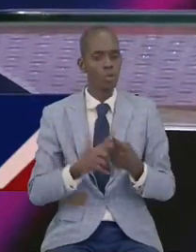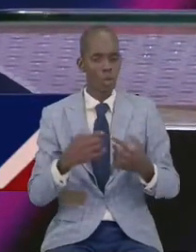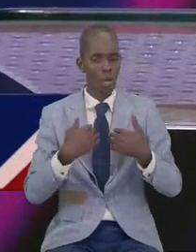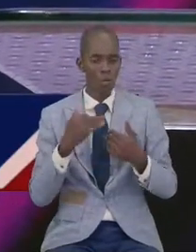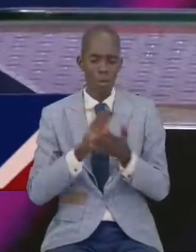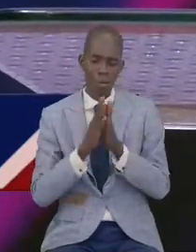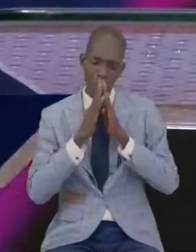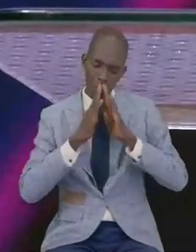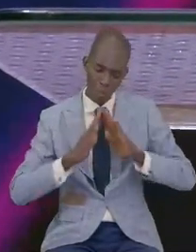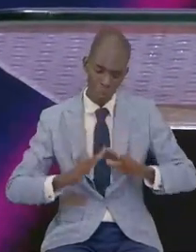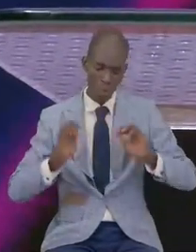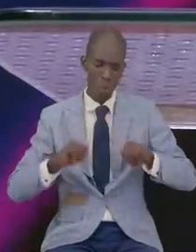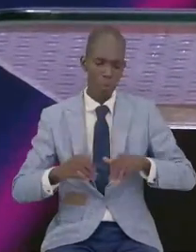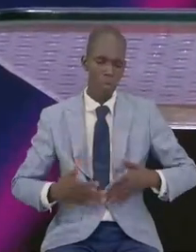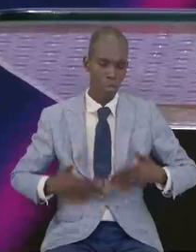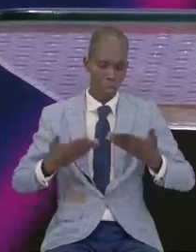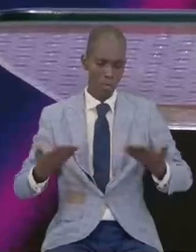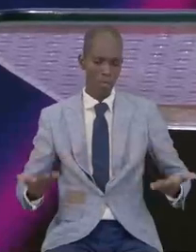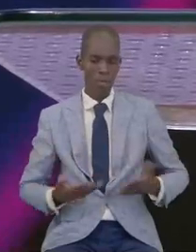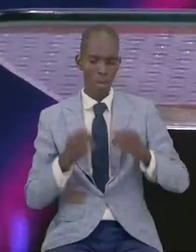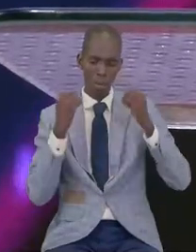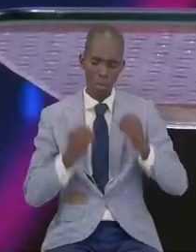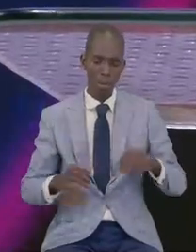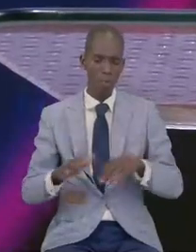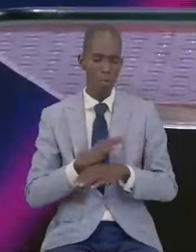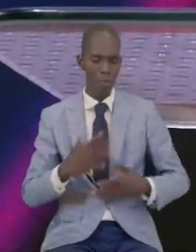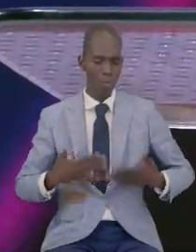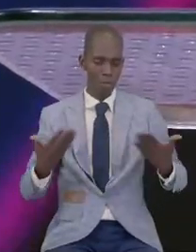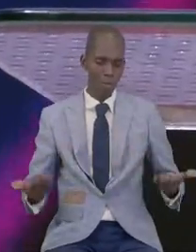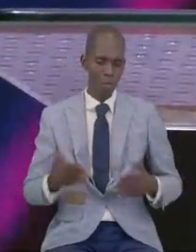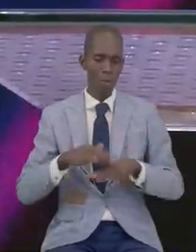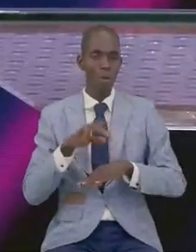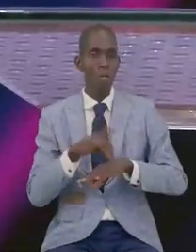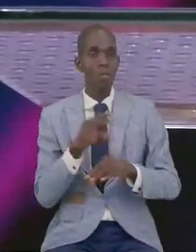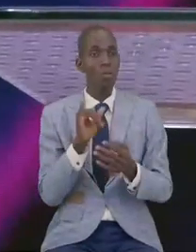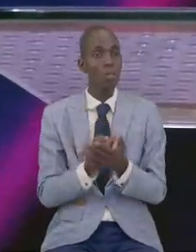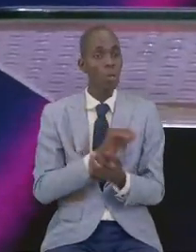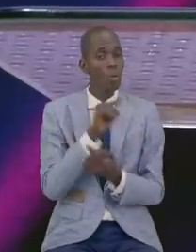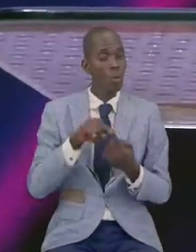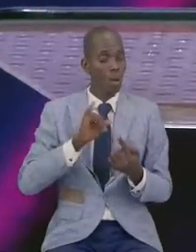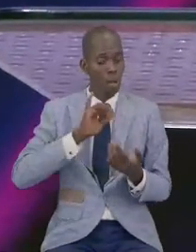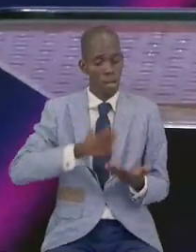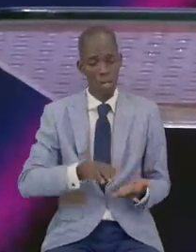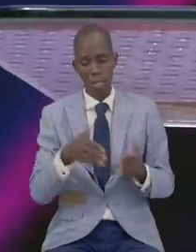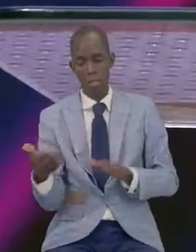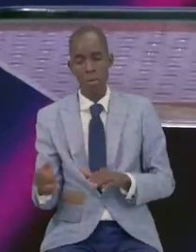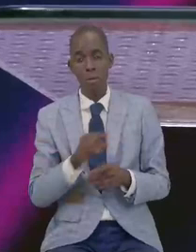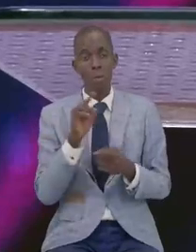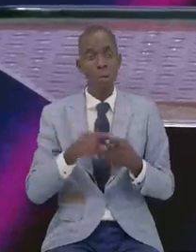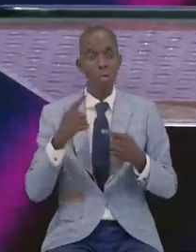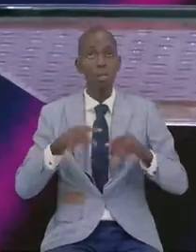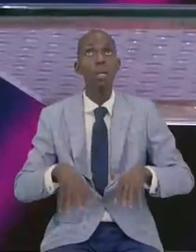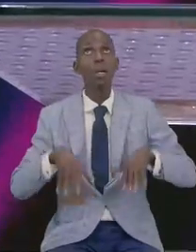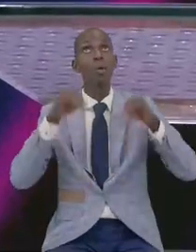vie pure ici, une vie puissante ici, une vie de triomphe ici, afin que lorsque je serai mort, lorsque l'enlèvement aura